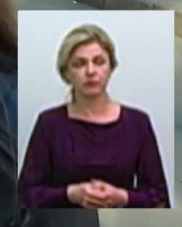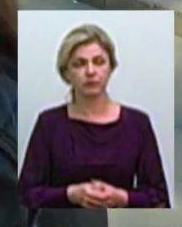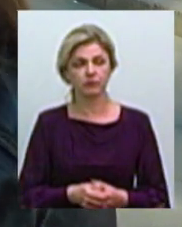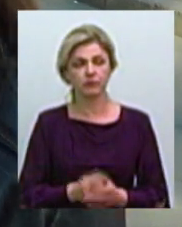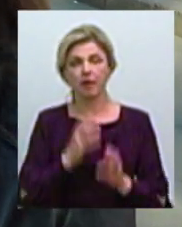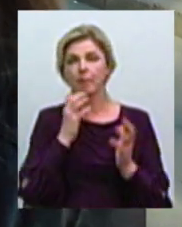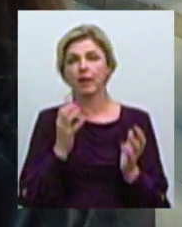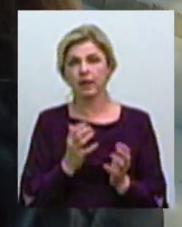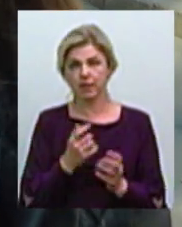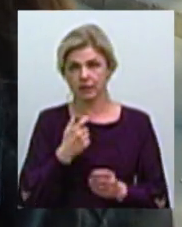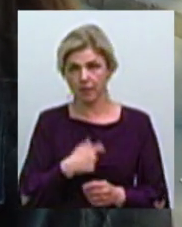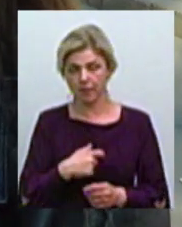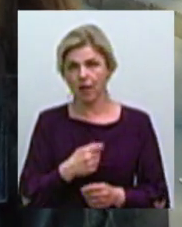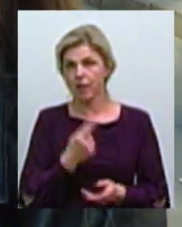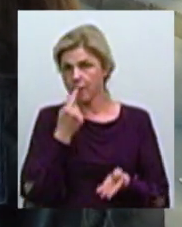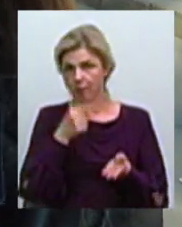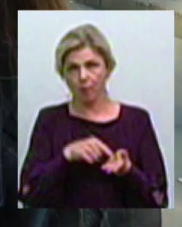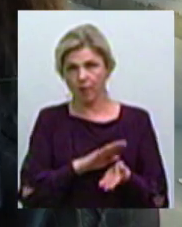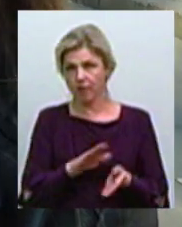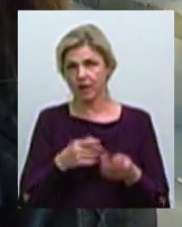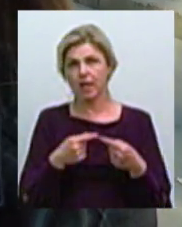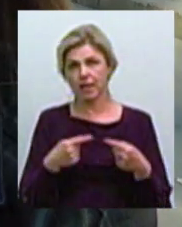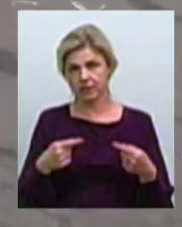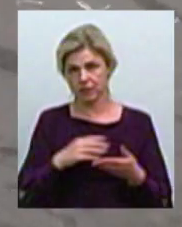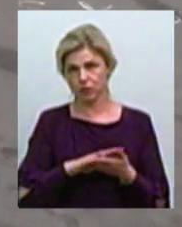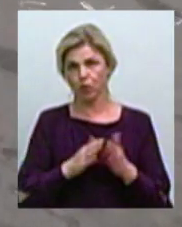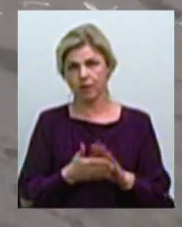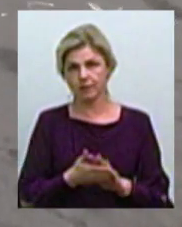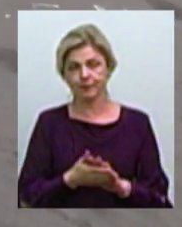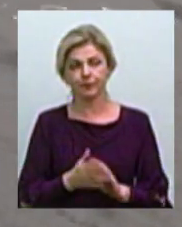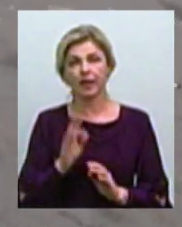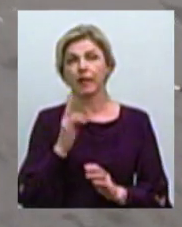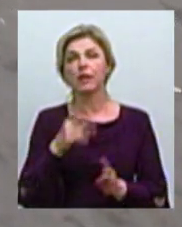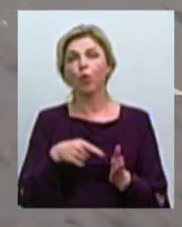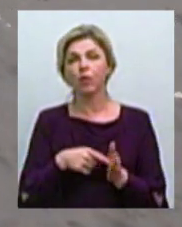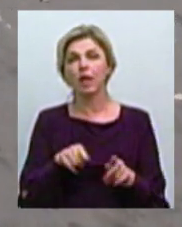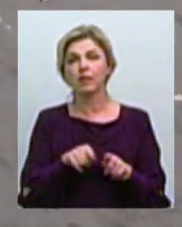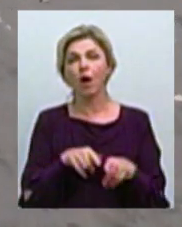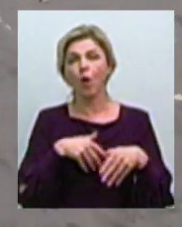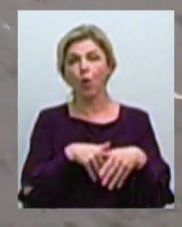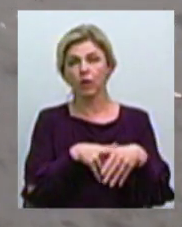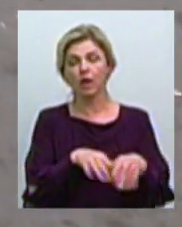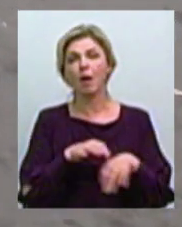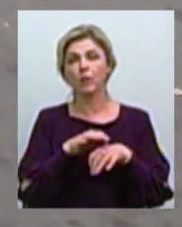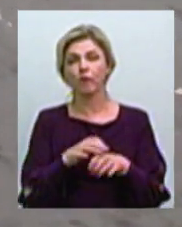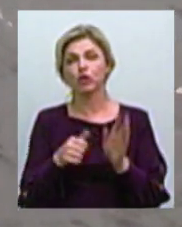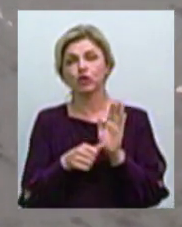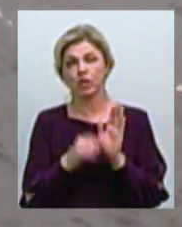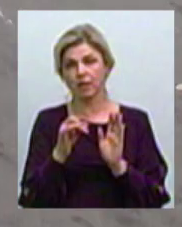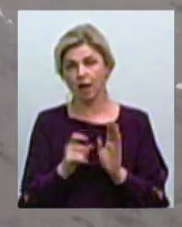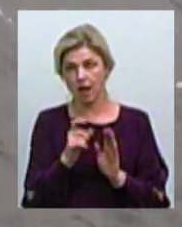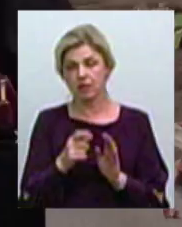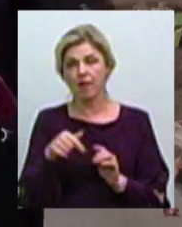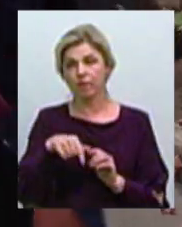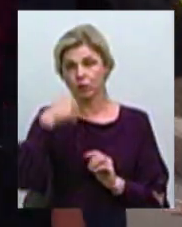берегти себе і не потрапляти в різні ситуації. В Миколаєві така хода відбувається вшосте. Цьогоріч участь в ній